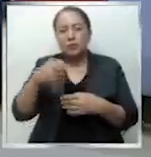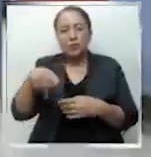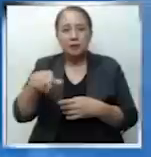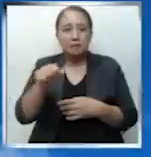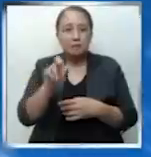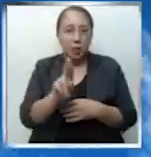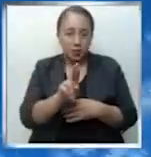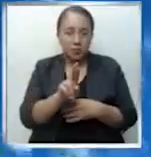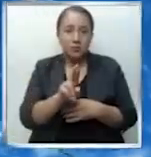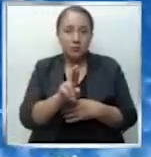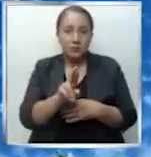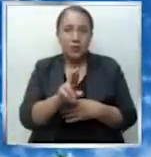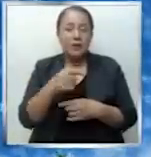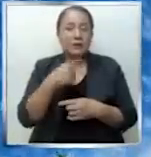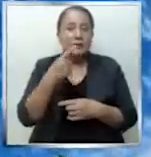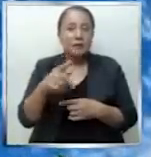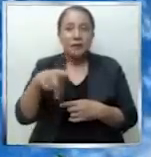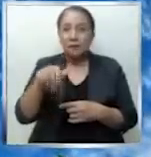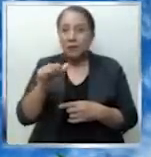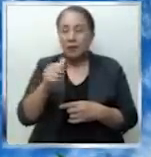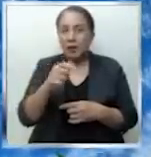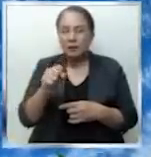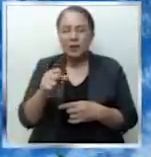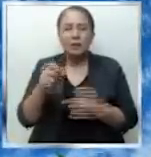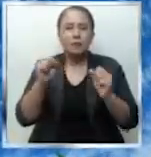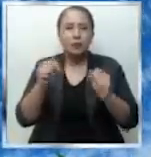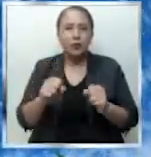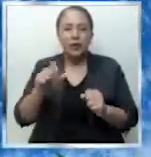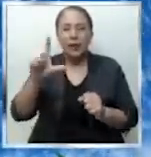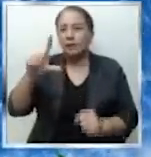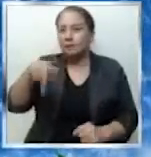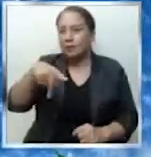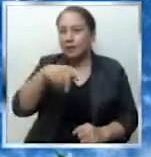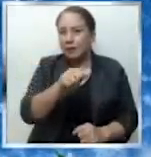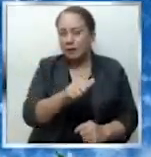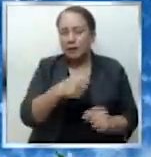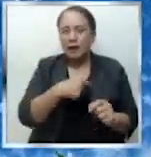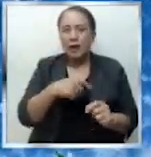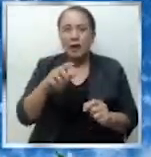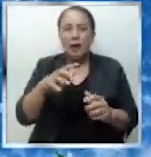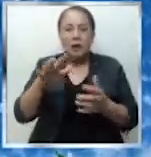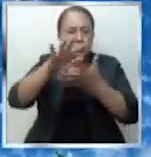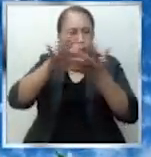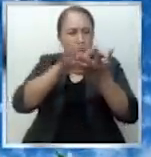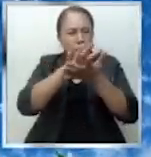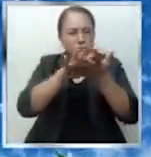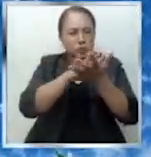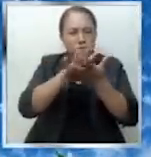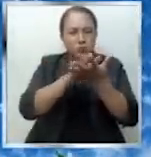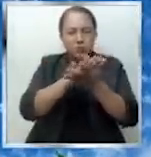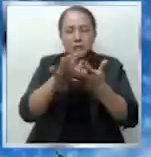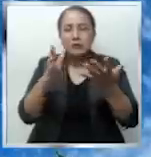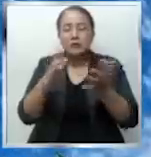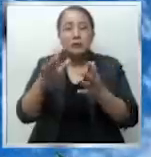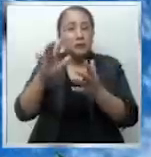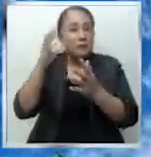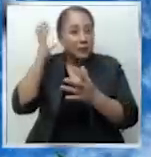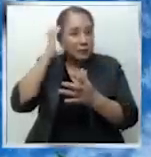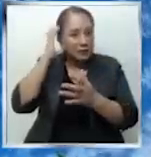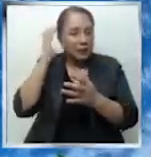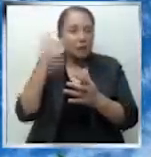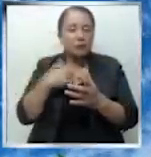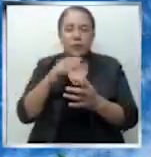Responsibility. Ayon sa PAGASA, may chance na maging low pressure area ang grupo ng kaulapan sa silangan ng Mindanao. Posibleng pagsapit ng